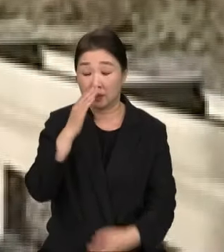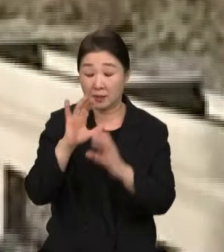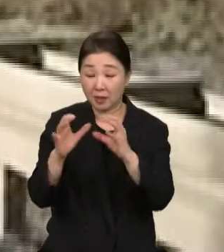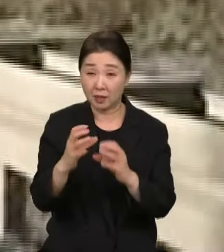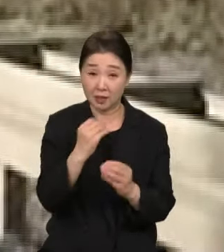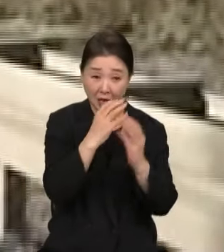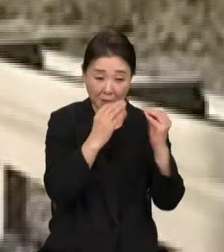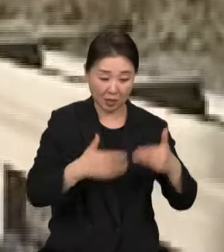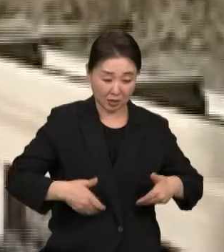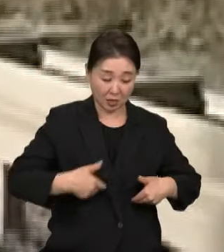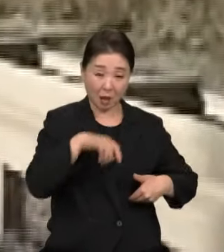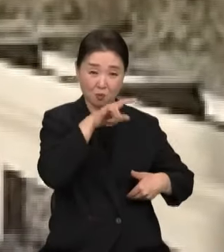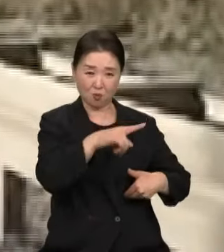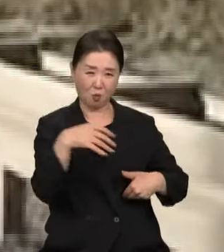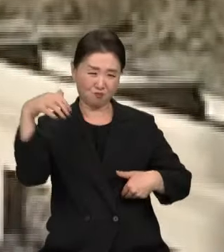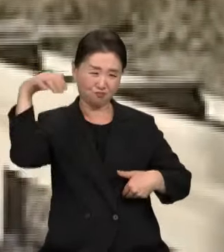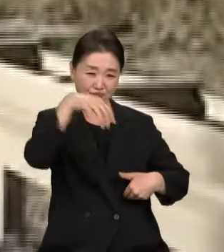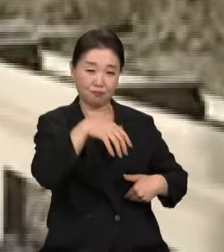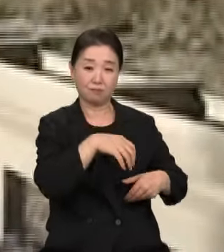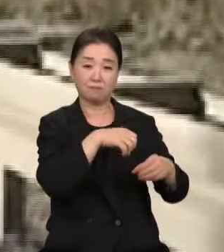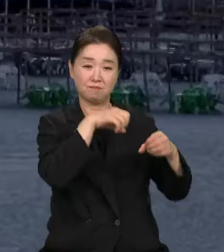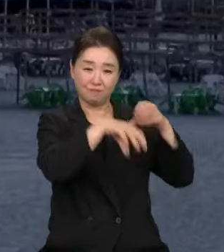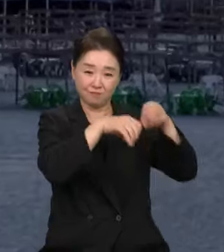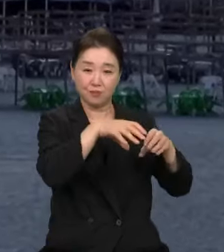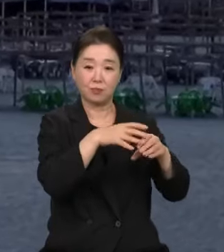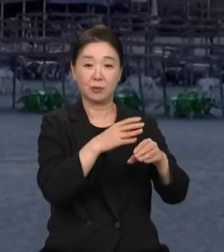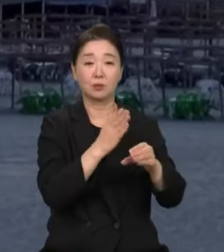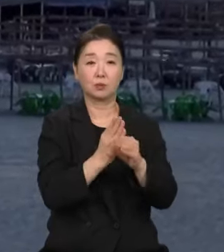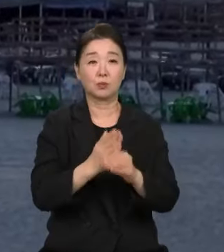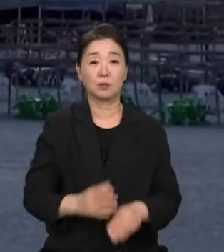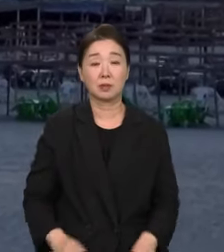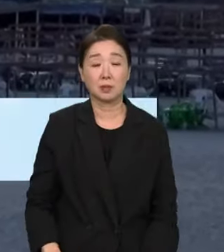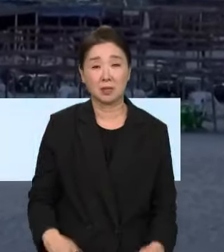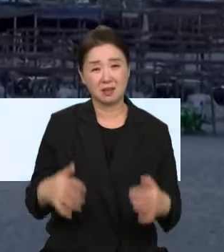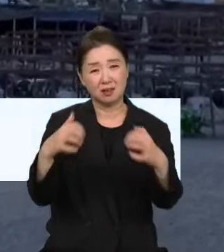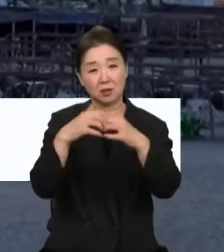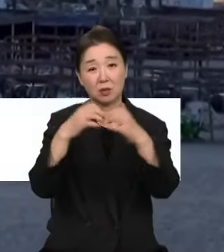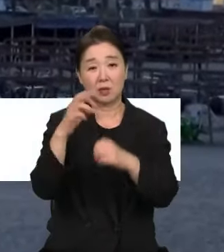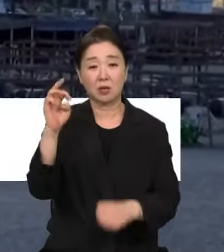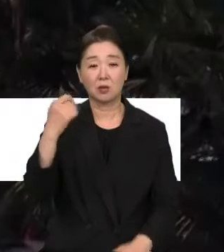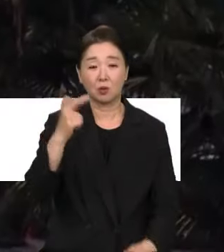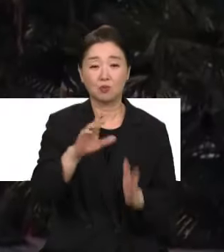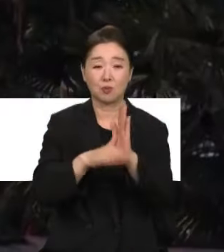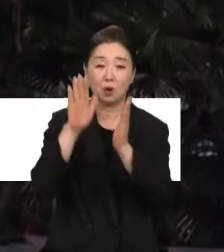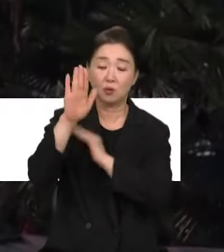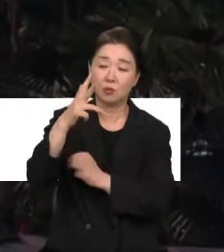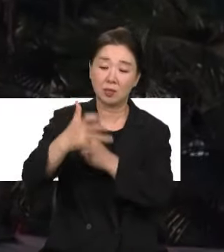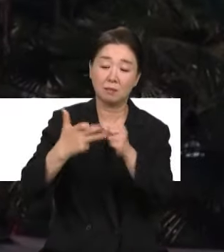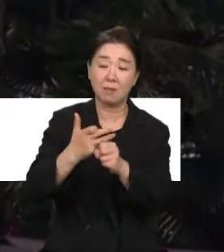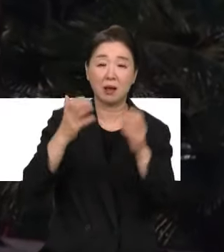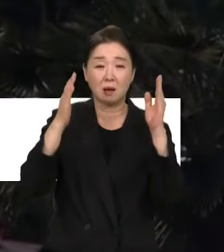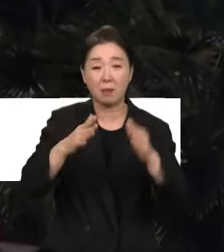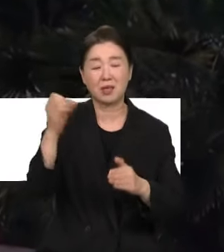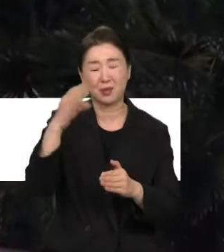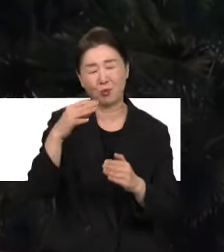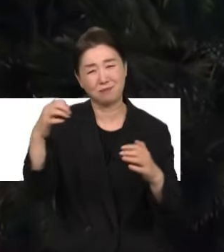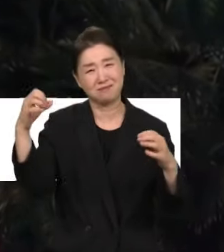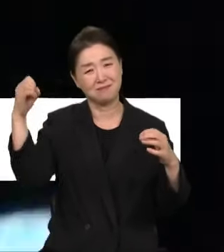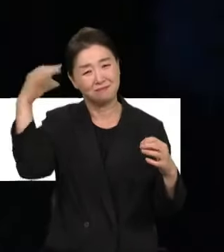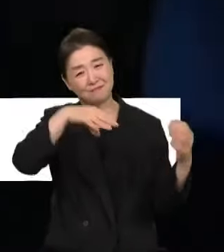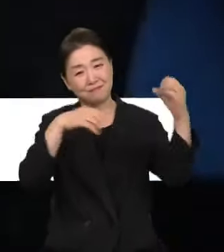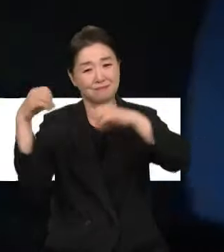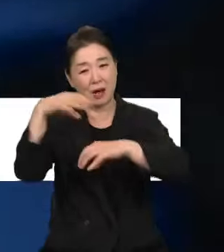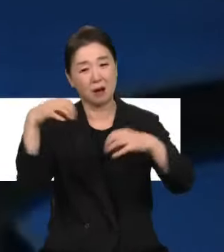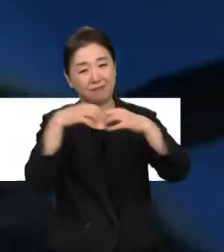레바논 남부에 대한 공습을 이어갔습니다 전쟁을 치른 2006년 이후 18년만에 대대적인 지상전이 벌어질